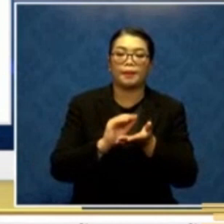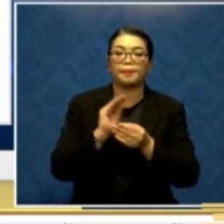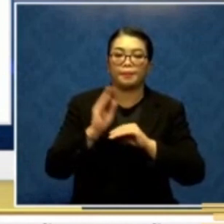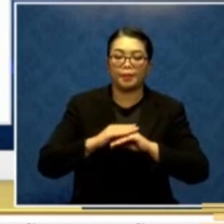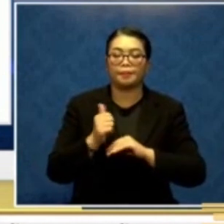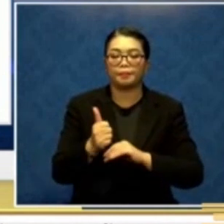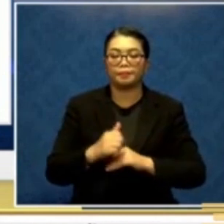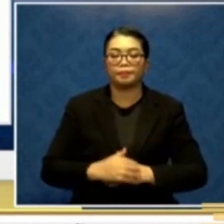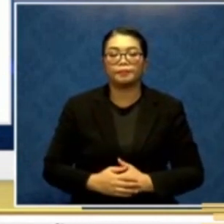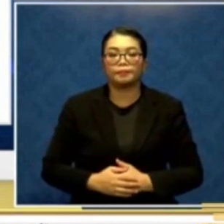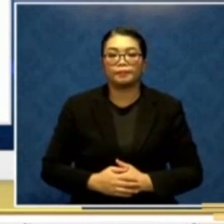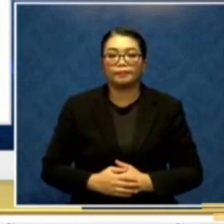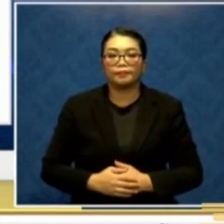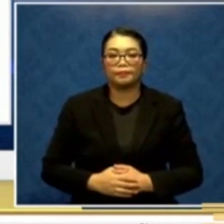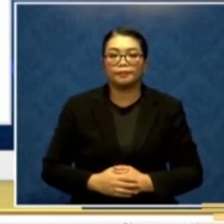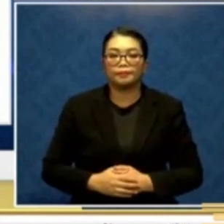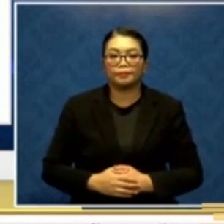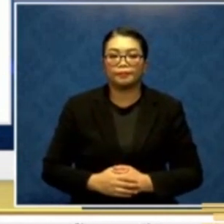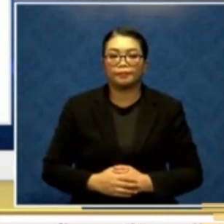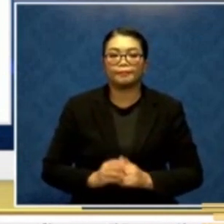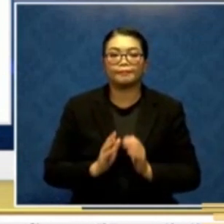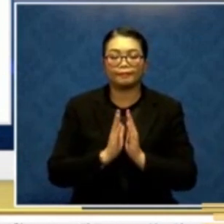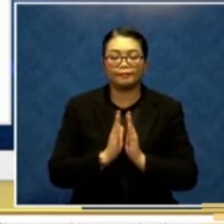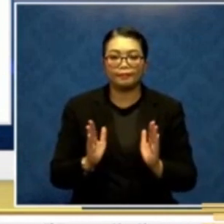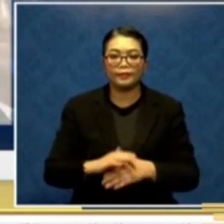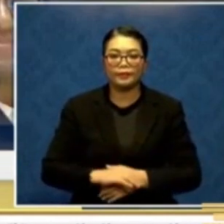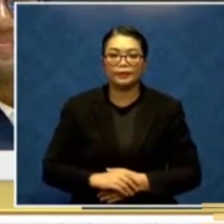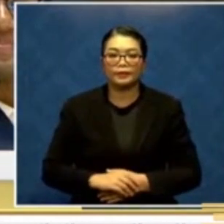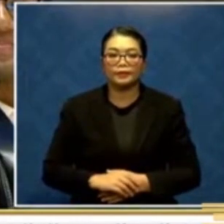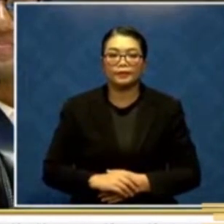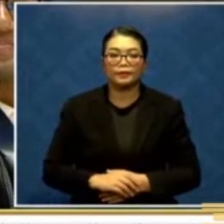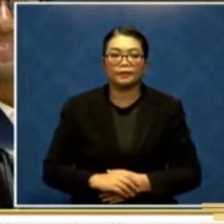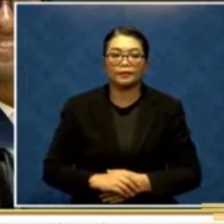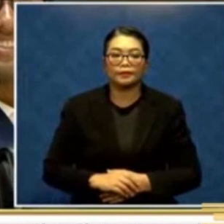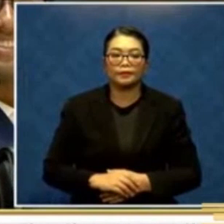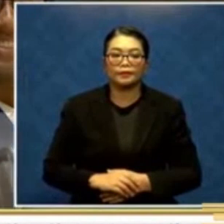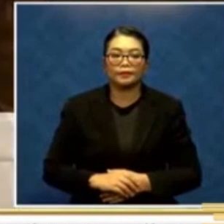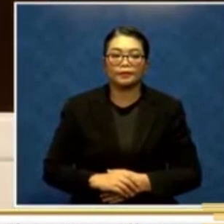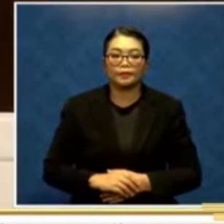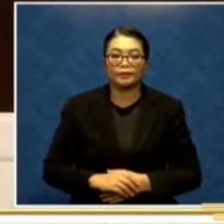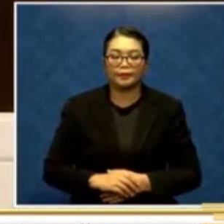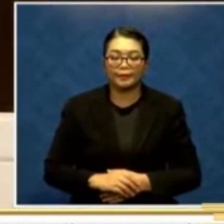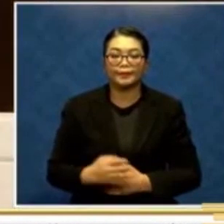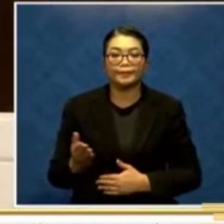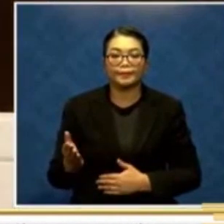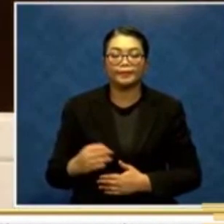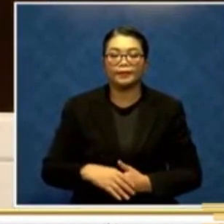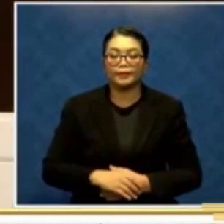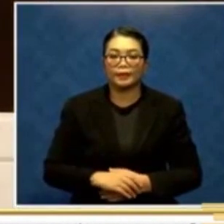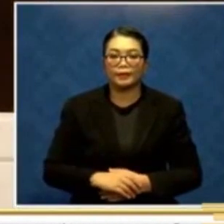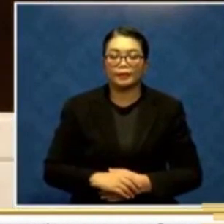ขด้วยค่ะขอฝากท่านประทานไปยหนอยงานที่เกี่ยวข้องด้ค่ะขอบคุณค่ะต่ไปขอเจินคุท that